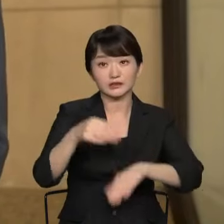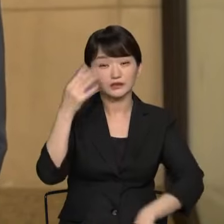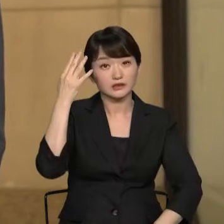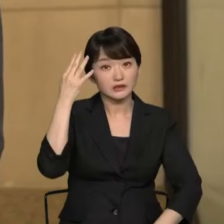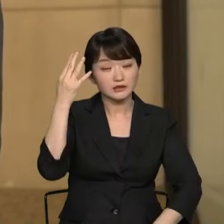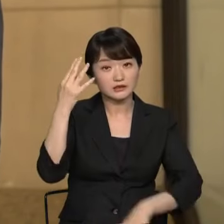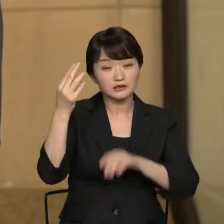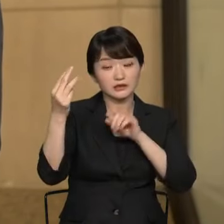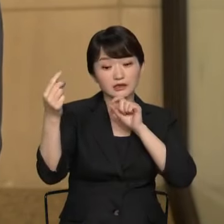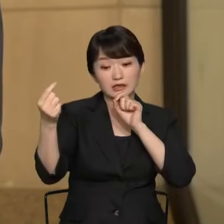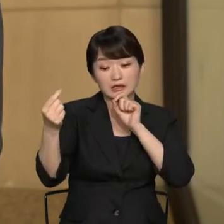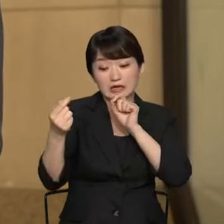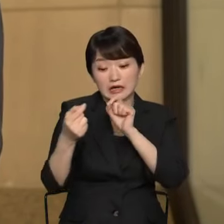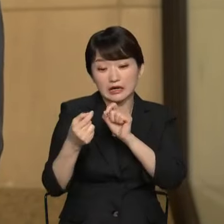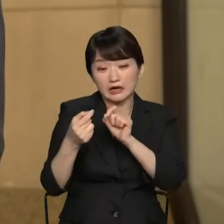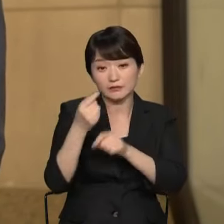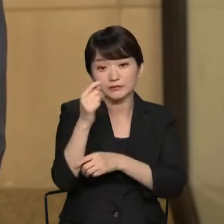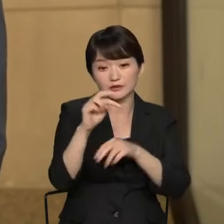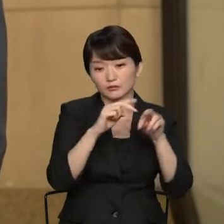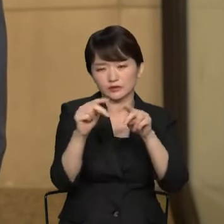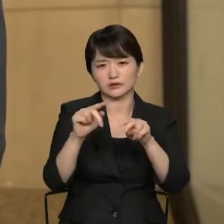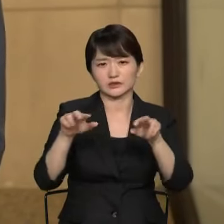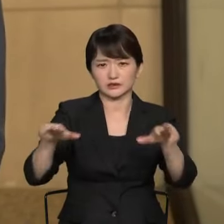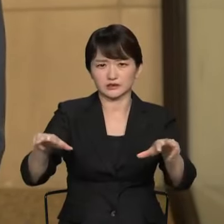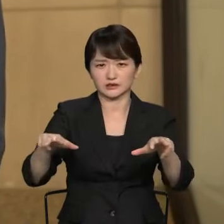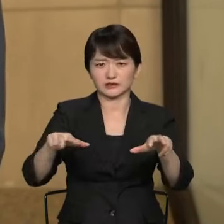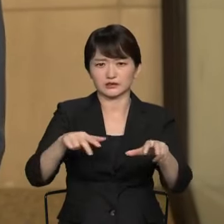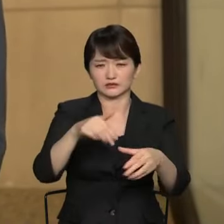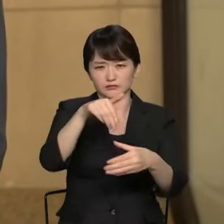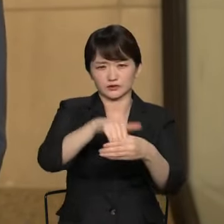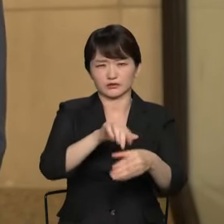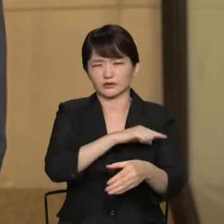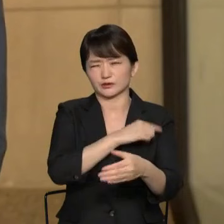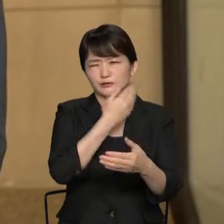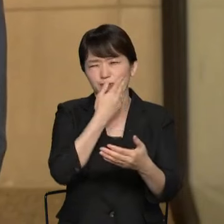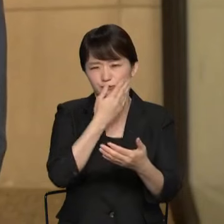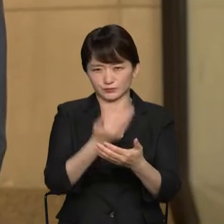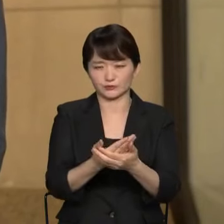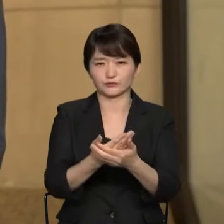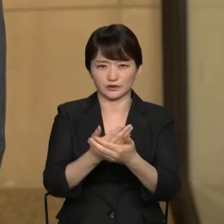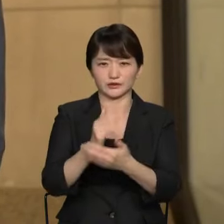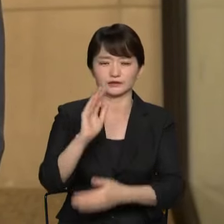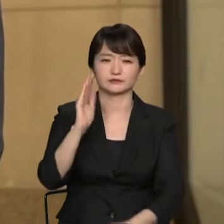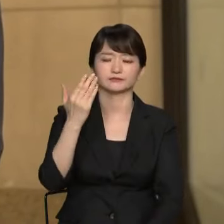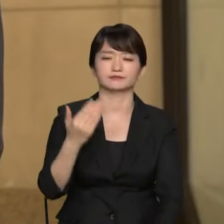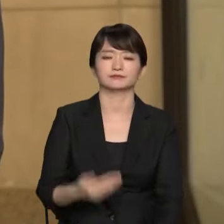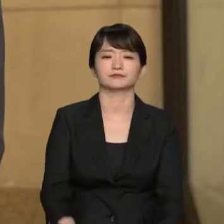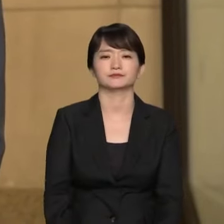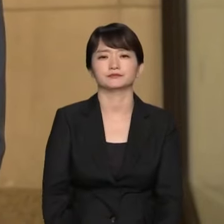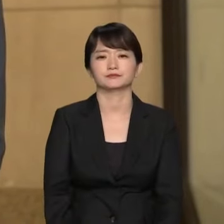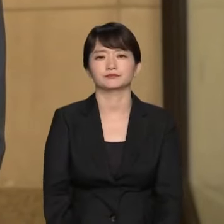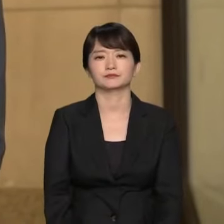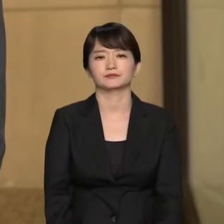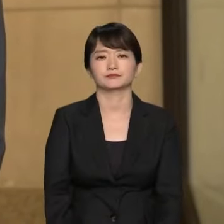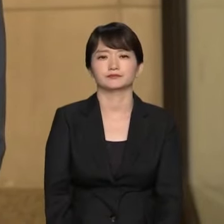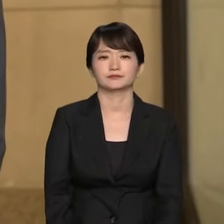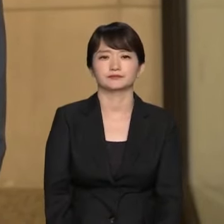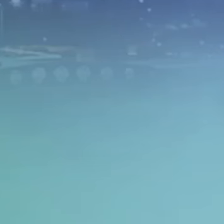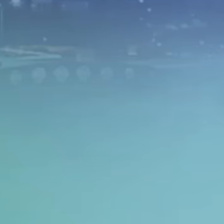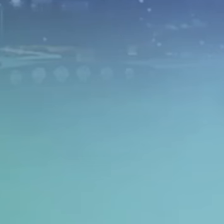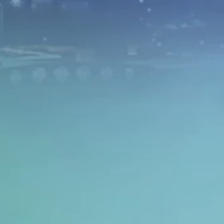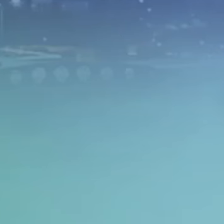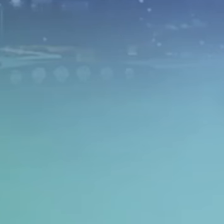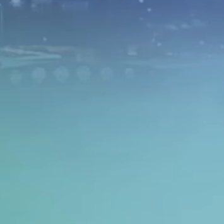다가온 TV 토론이 이번 대선의 중대 변곡점이 될 전망입니다 워싱턴에서 JTBC 정강현 있니다